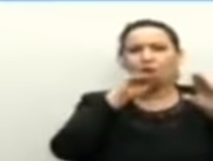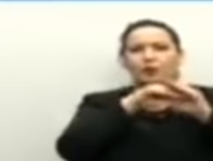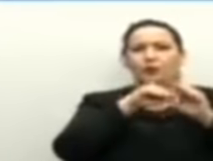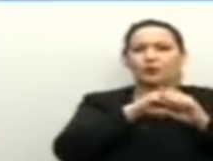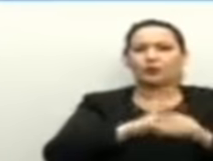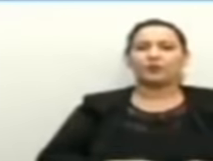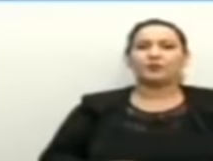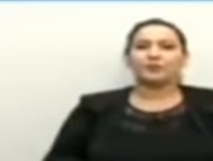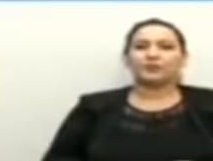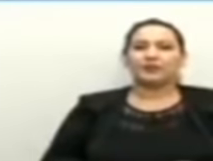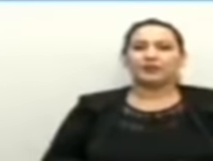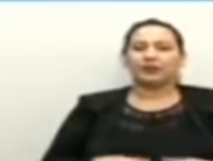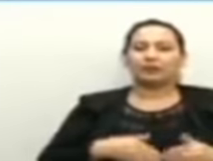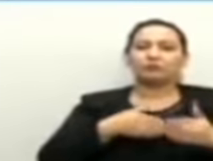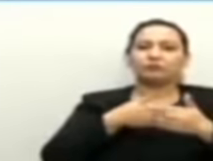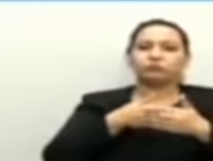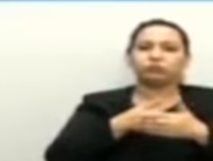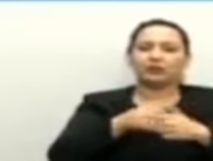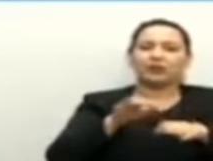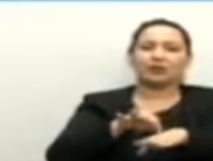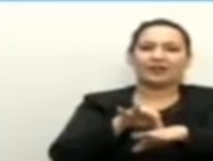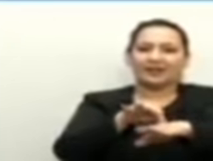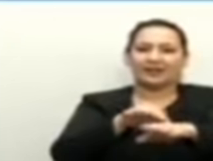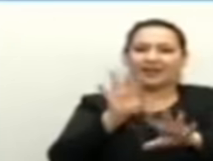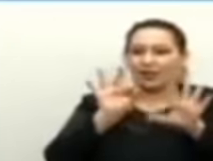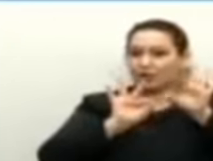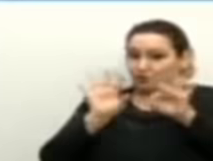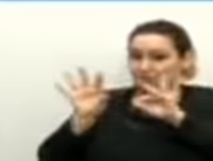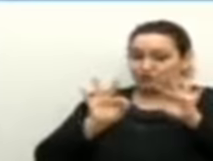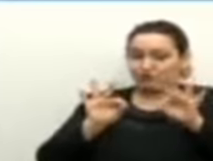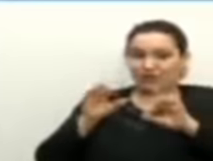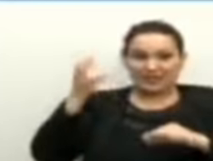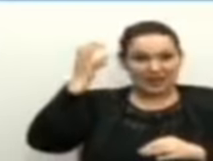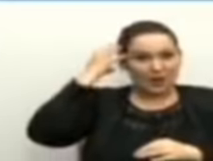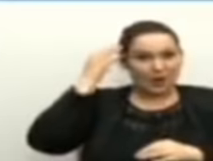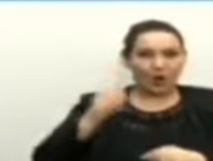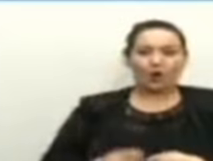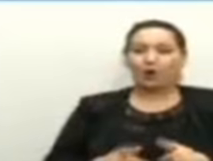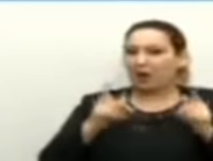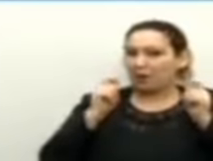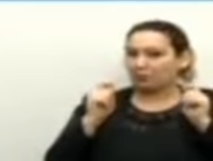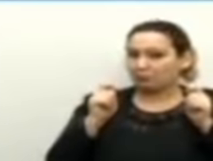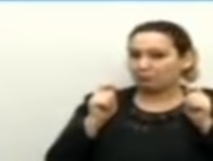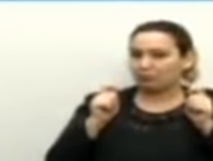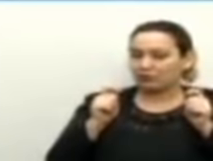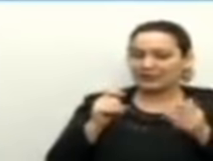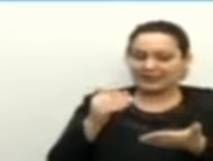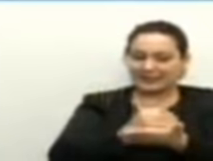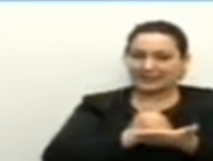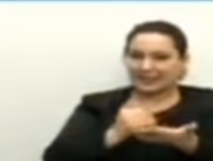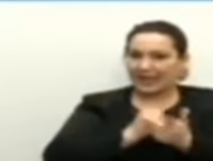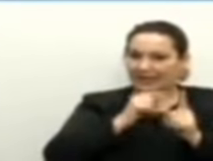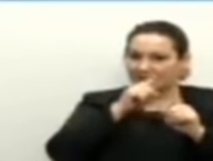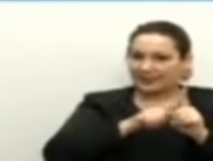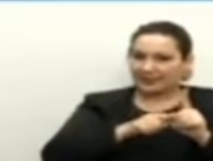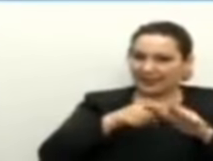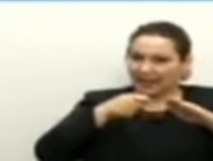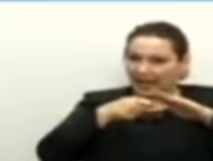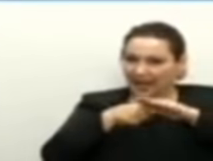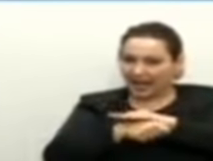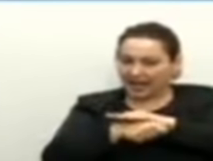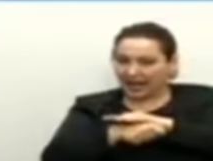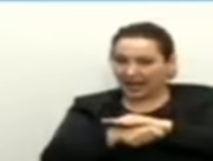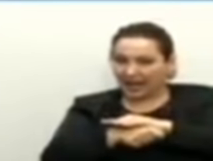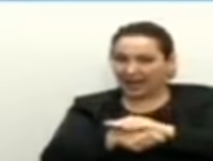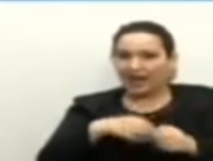من شأنها أن توجه خيارات الحكومة في مجال سياسات الأجور والمداخيل